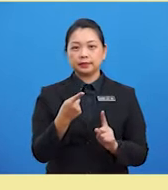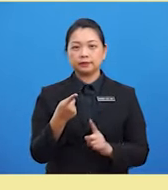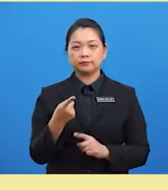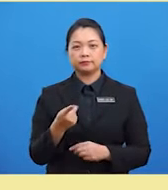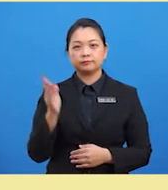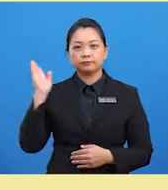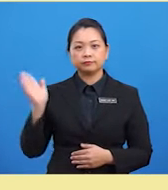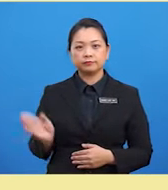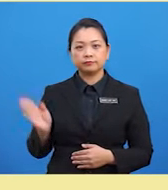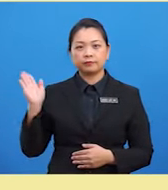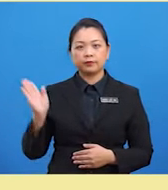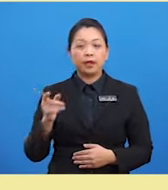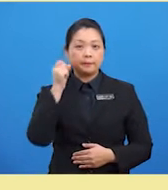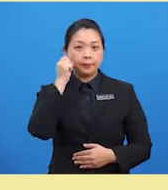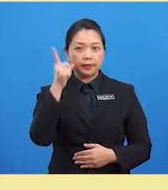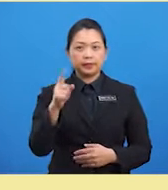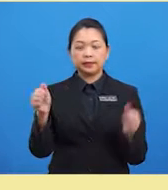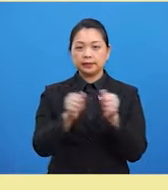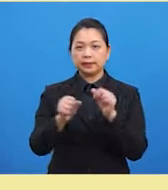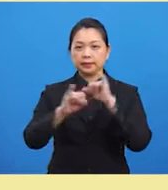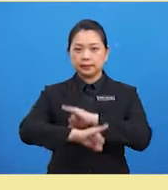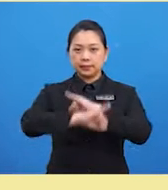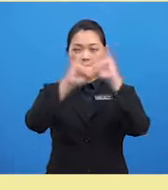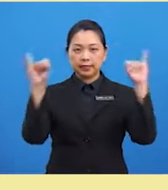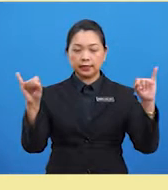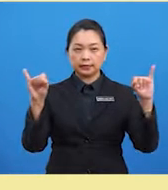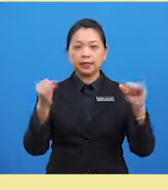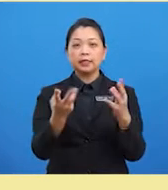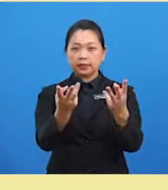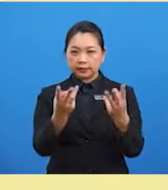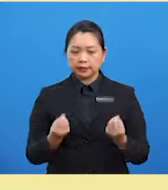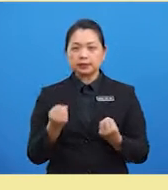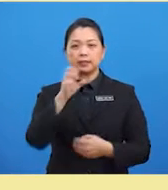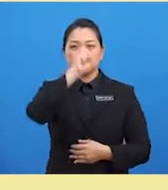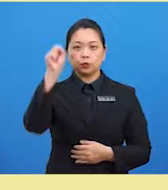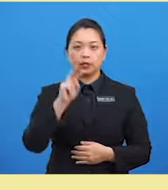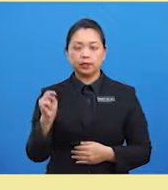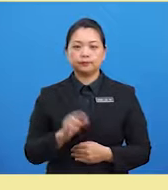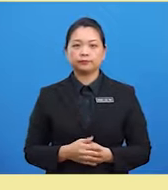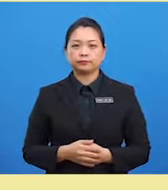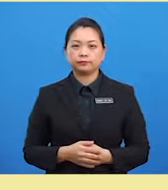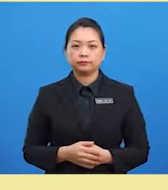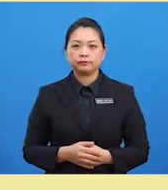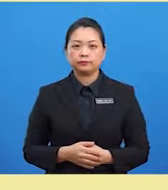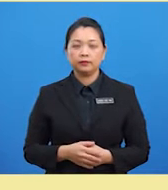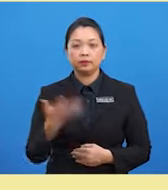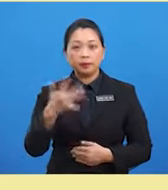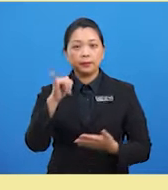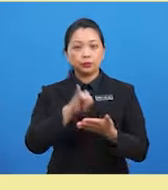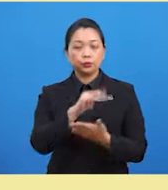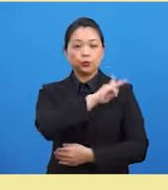berikut. Memahami dengan jelas kehendak soalan. Seterusnya,